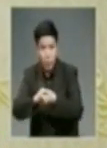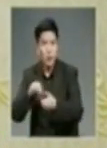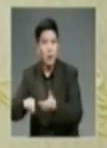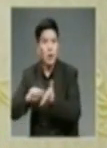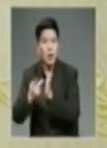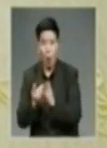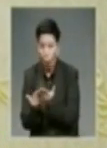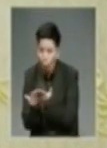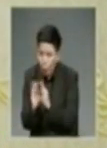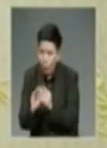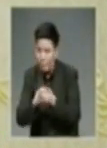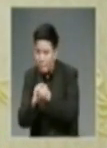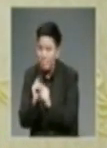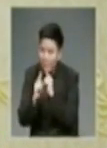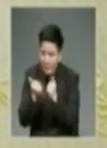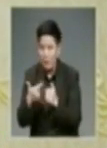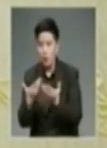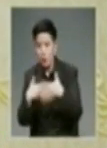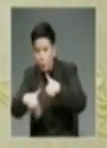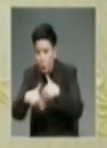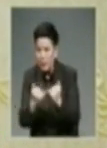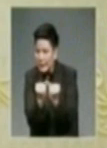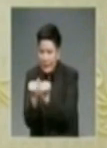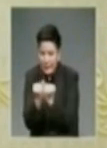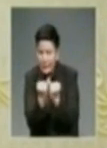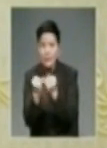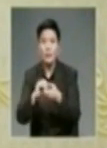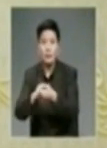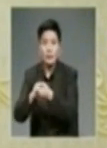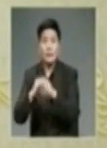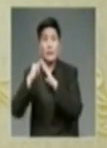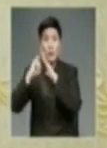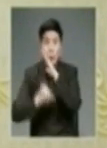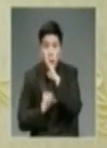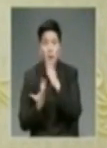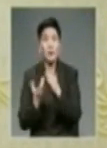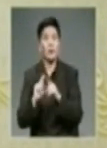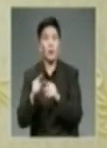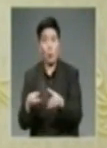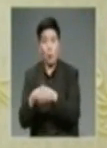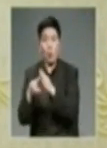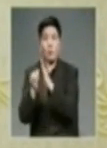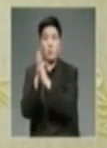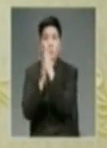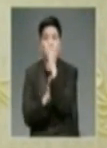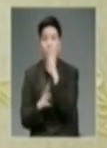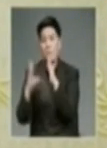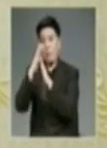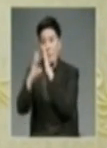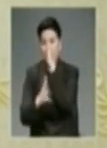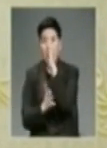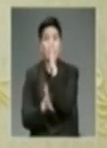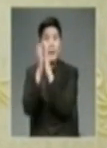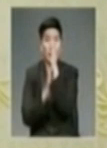ครอบครัวสังคมชุมชนนะจังหวัดกลุ่มจังหวัดอะไรก็ว่าไปจนกระทั่งถึงภาคถึงประเทศ